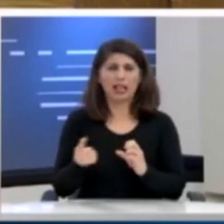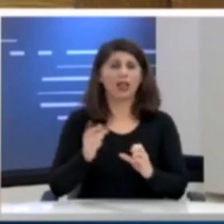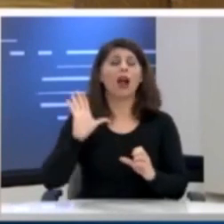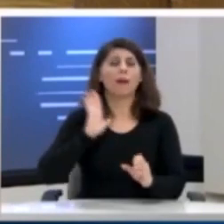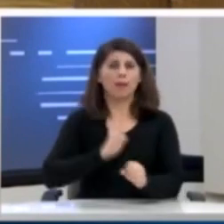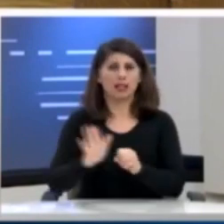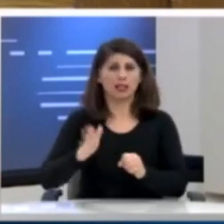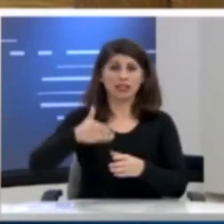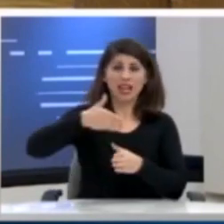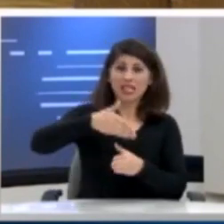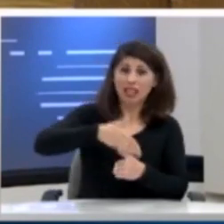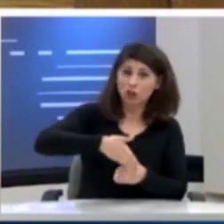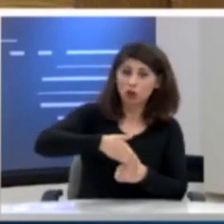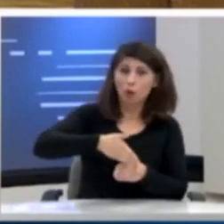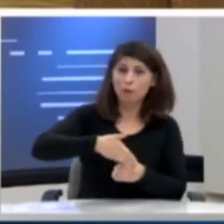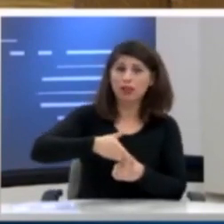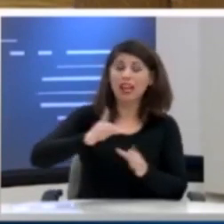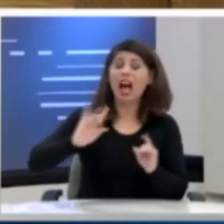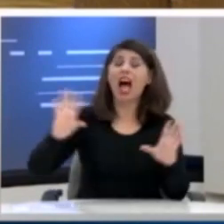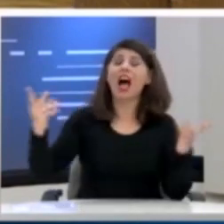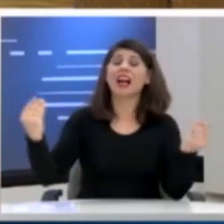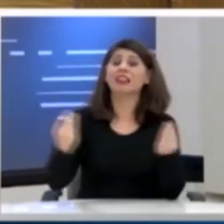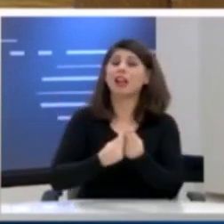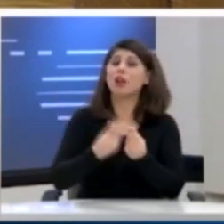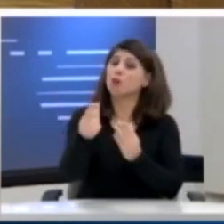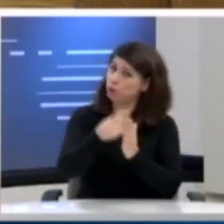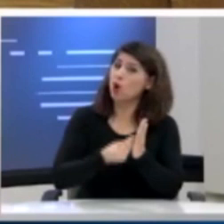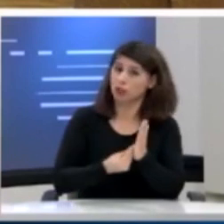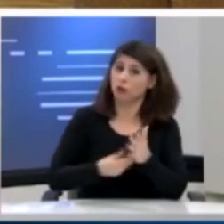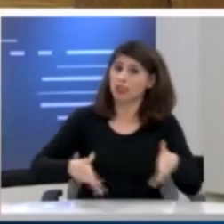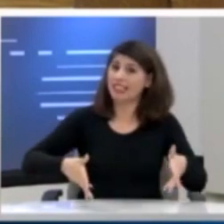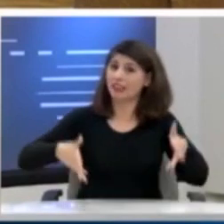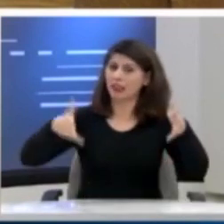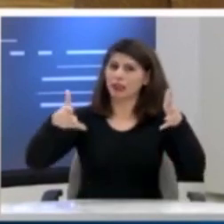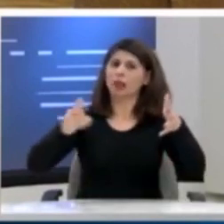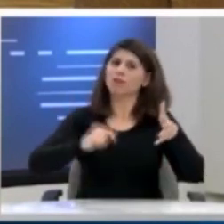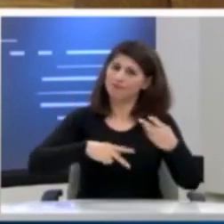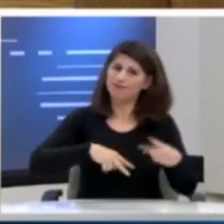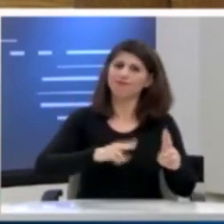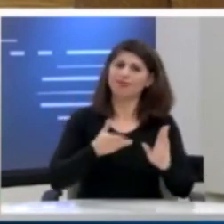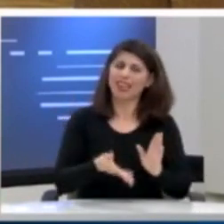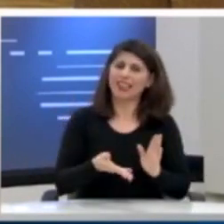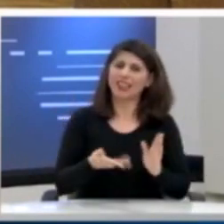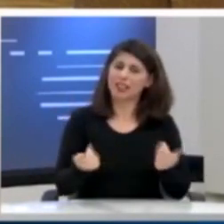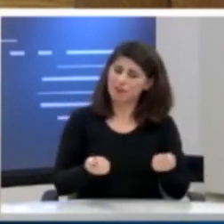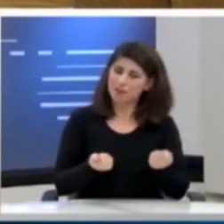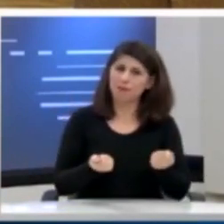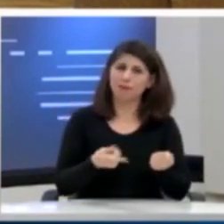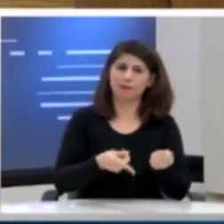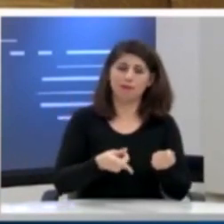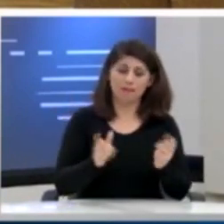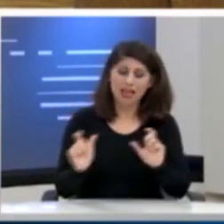ανεπαρκείς, σε ενοικιαζόμενα ακατάλληλα πολλές φορές κτίρια για να υλοποιηθεί με ασφάλεια